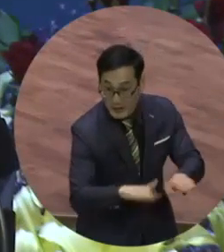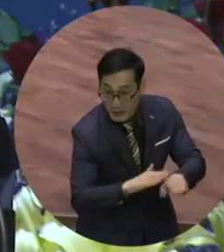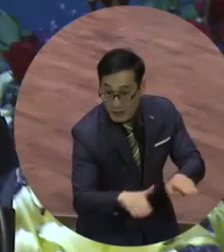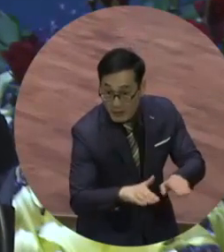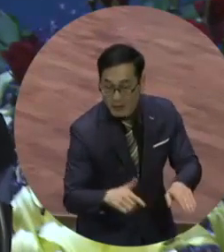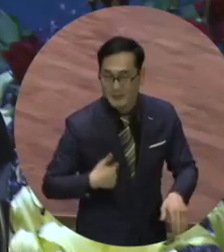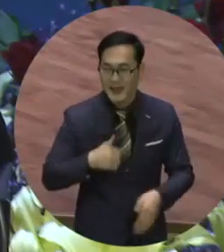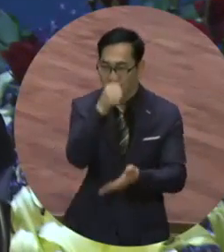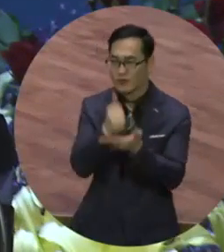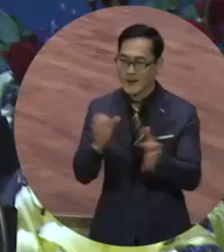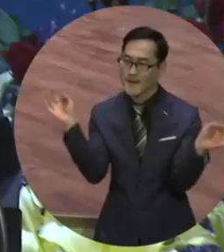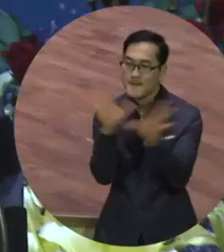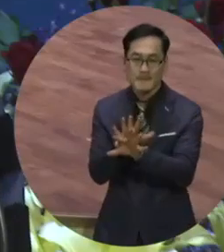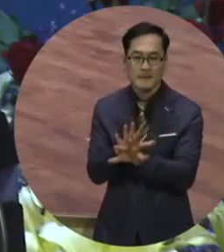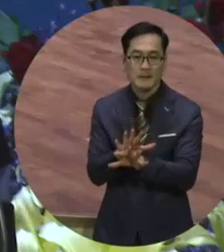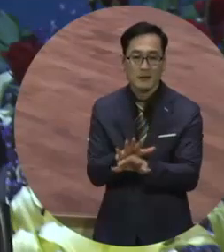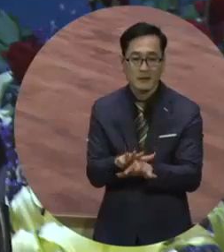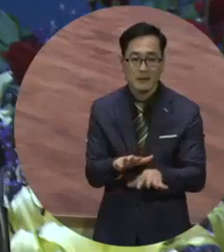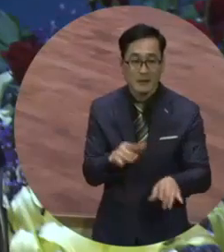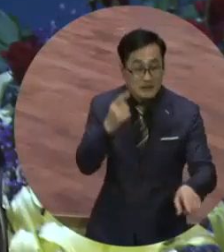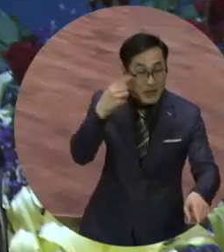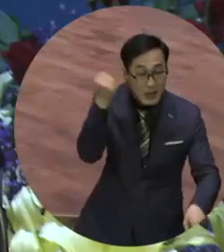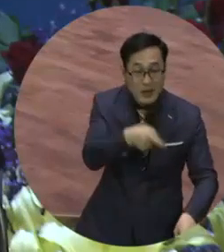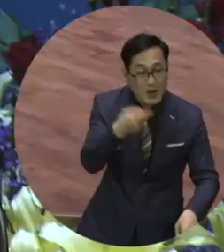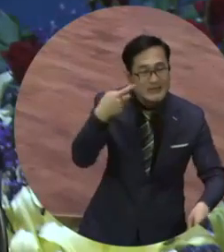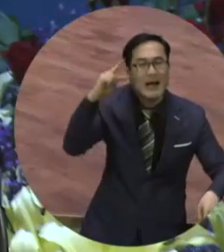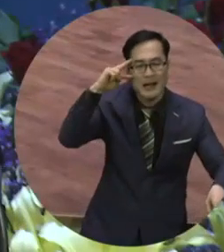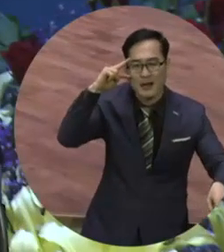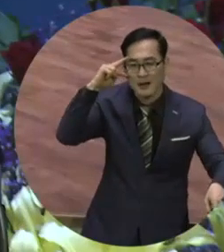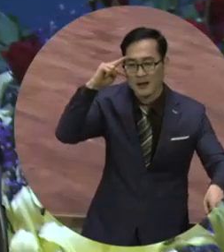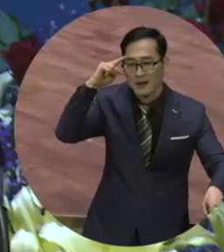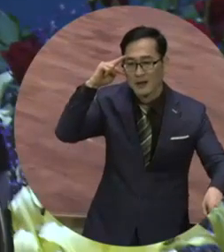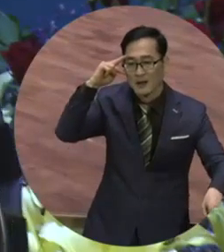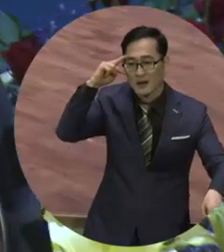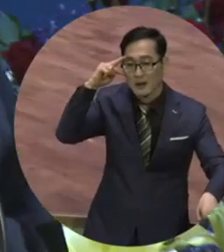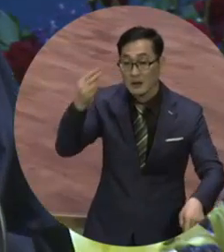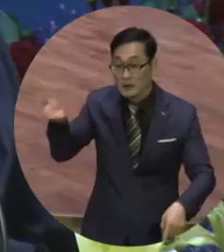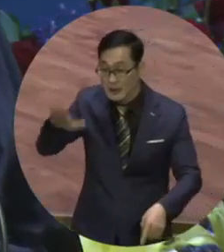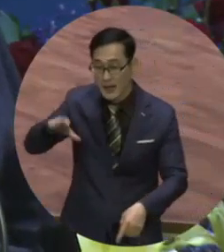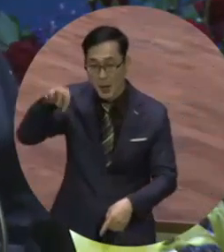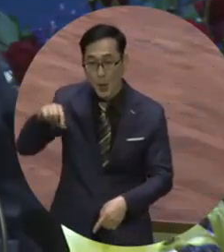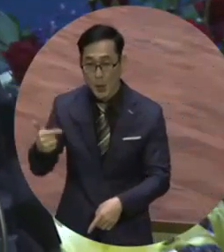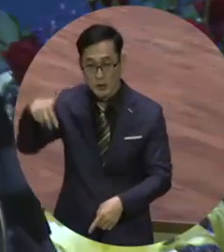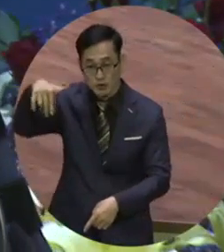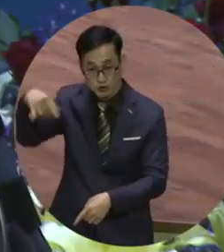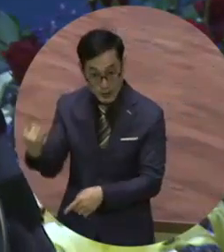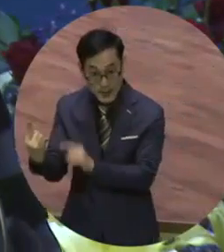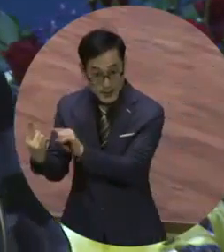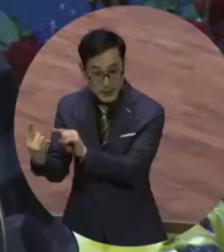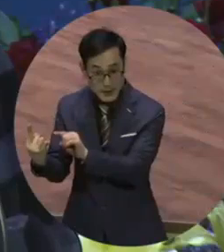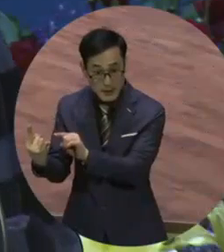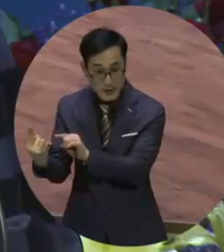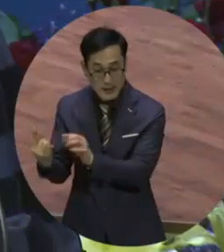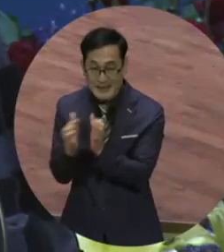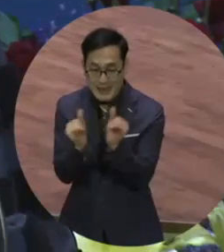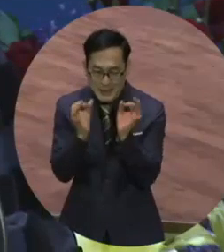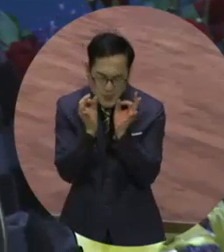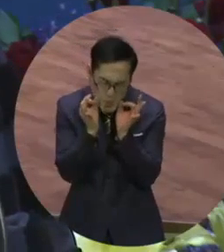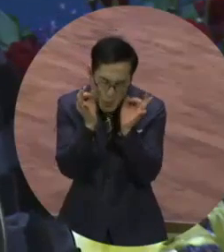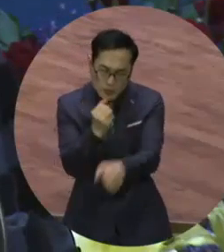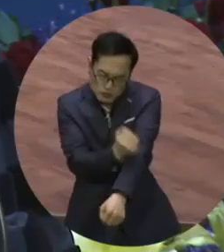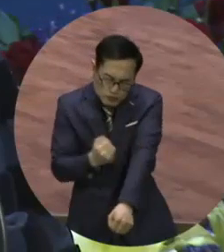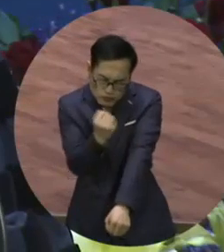그런데 이 원죄는요, 그 어떤 종교적, 인간적 노력으로도